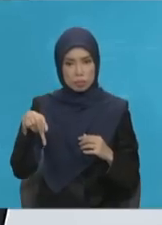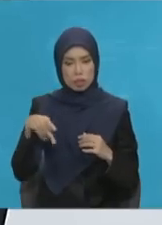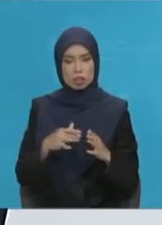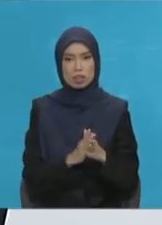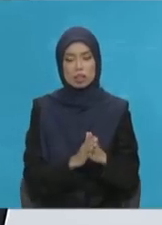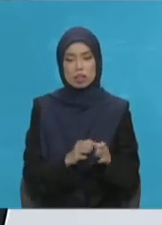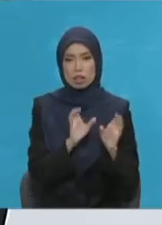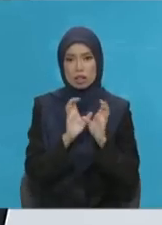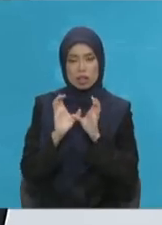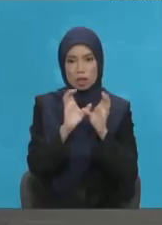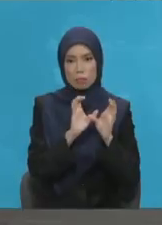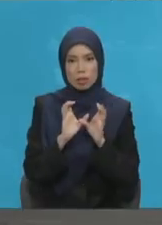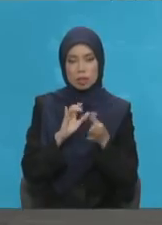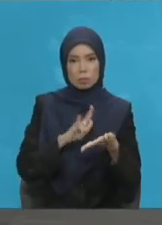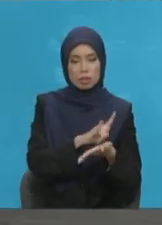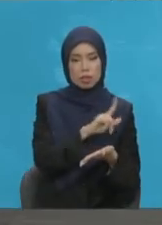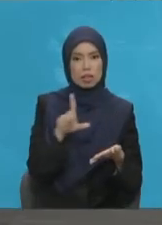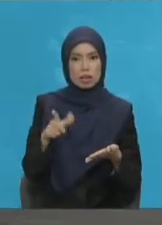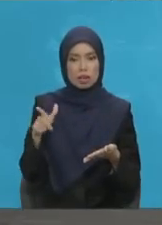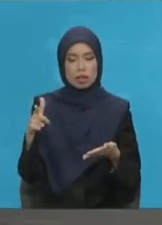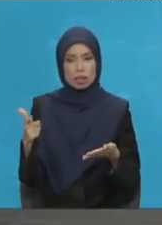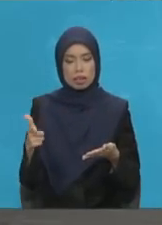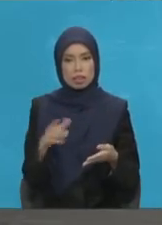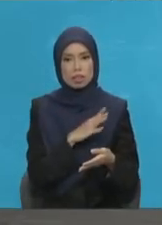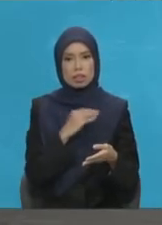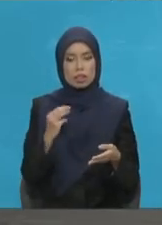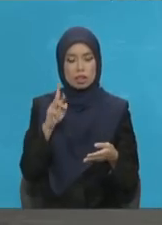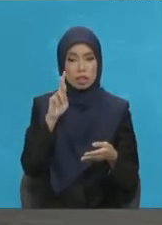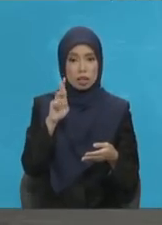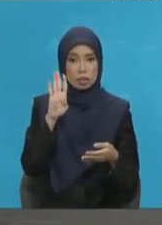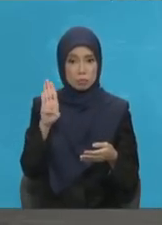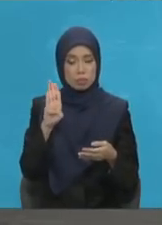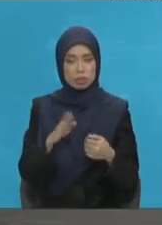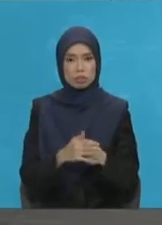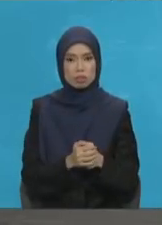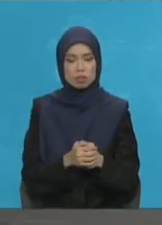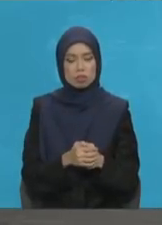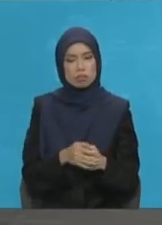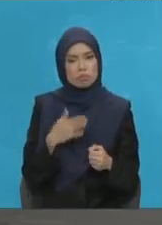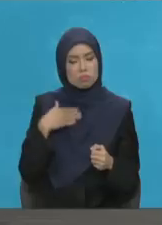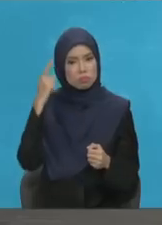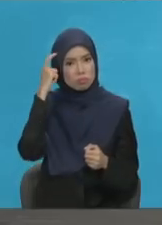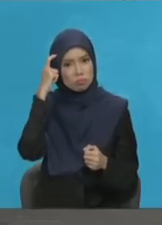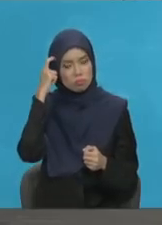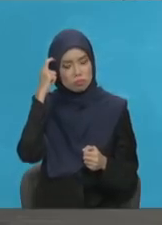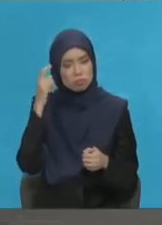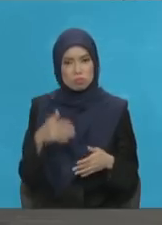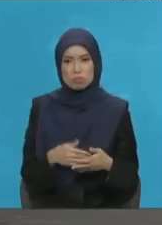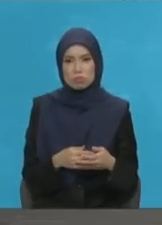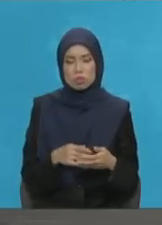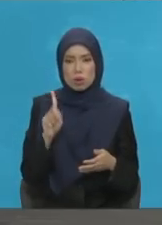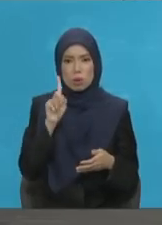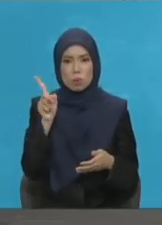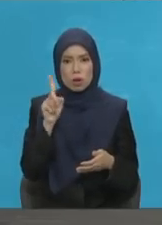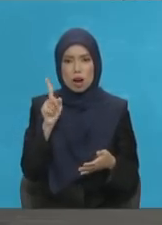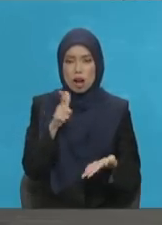Kerajaan Brunei Darussalam sedikit mengherankan invoi